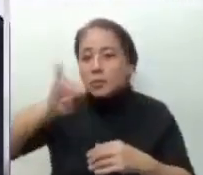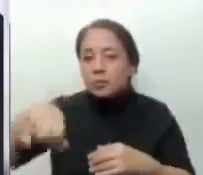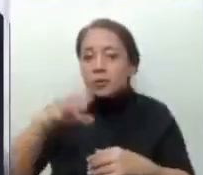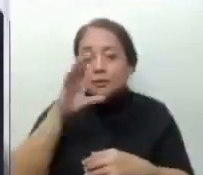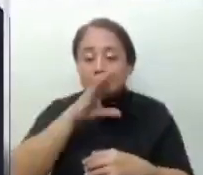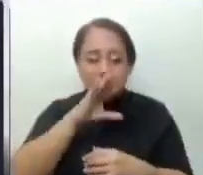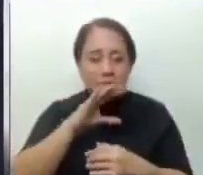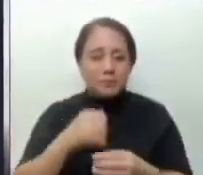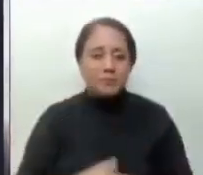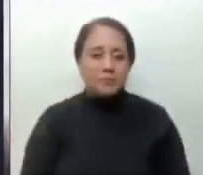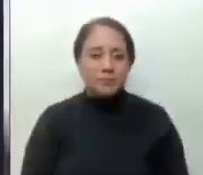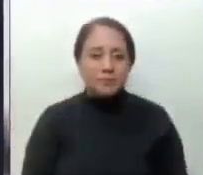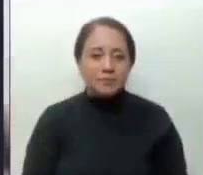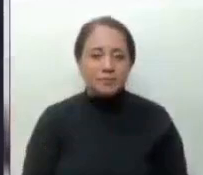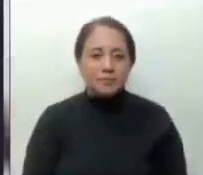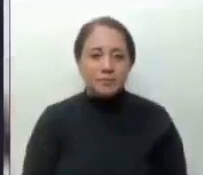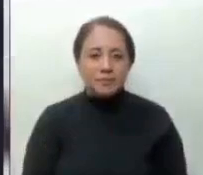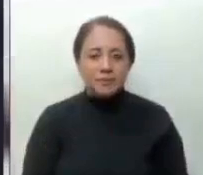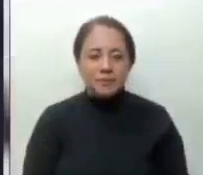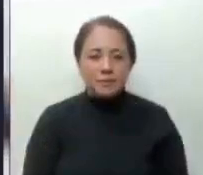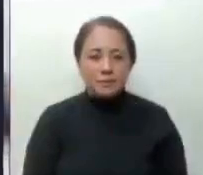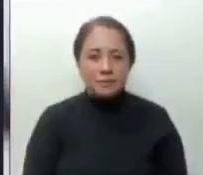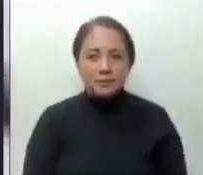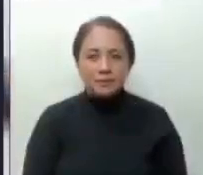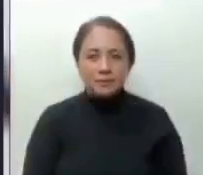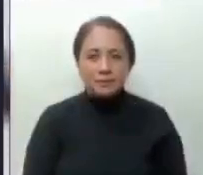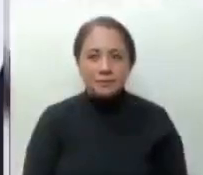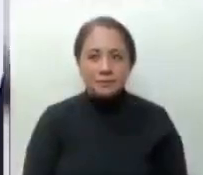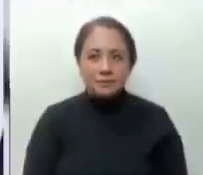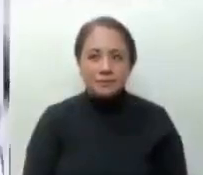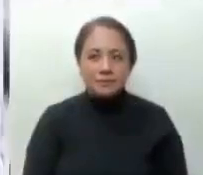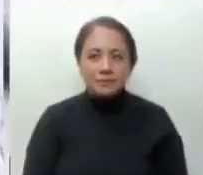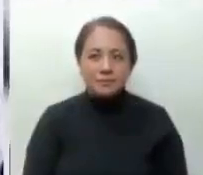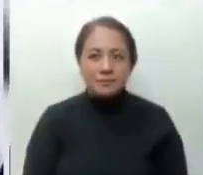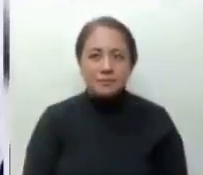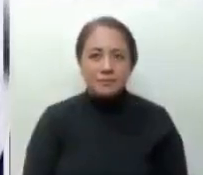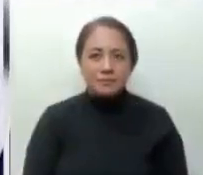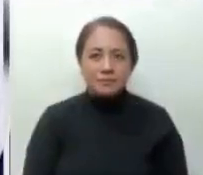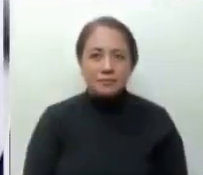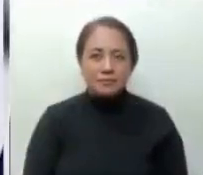Para sa GMA Integrated News, June Veneracion, Nakatutok, 24 Horas.